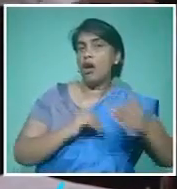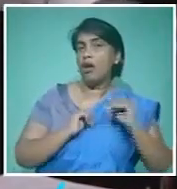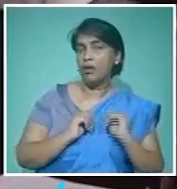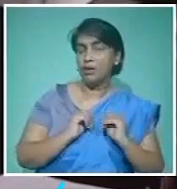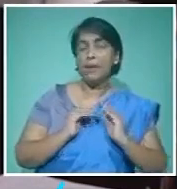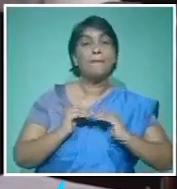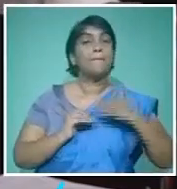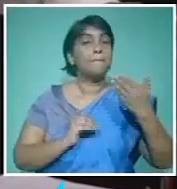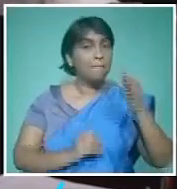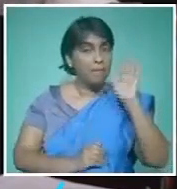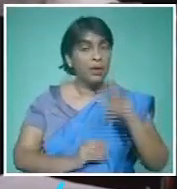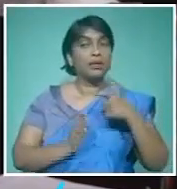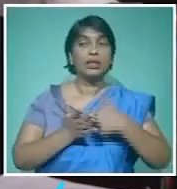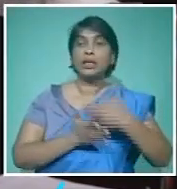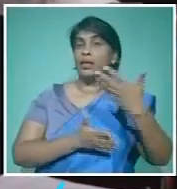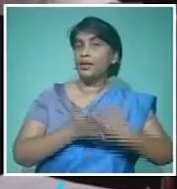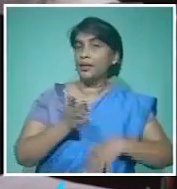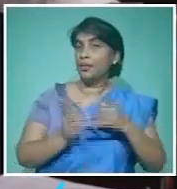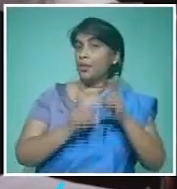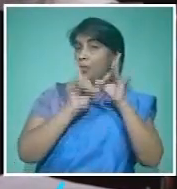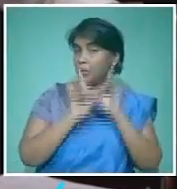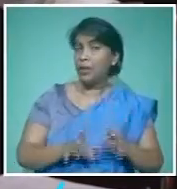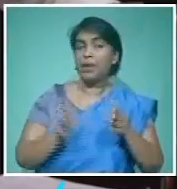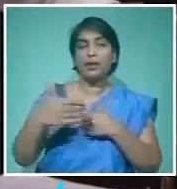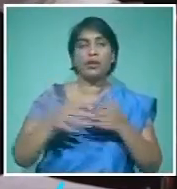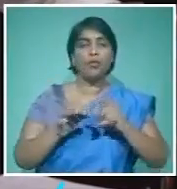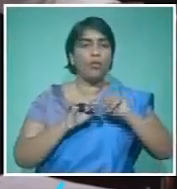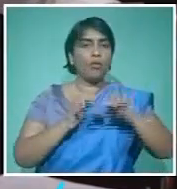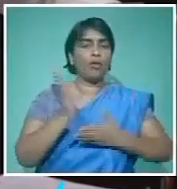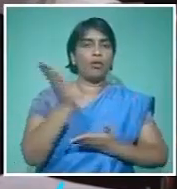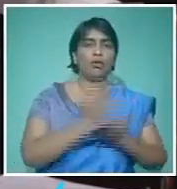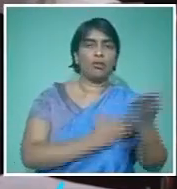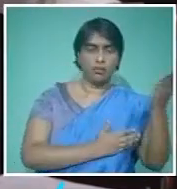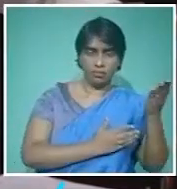ඊට පස්සේ වෙන්න ඕන මේ වාර්තාව මත කැබිනට් මණ්ඩලයට යන්න ඕන